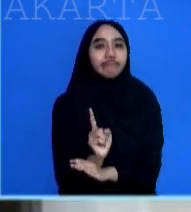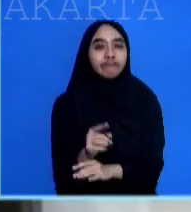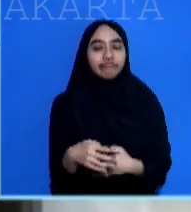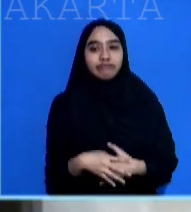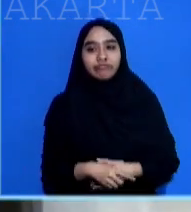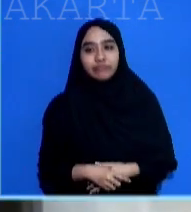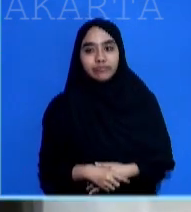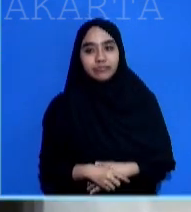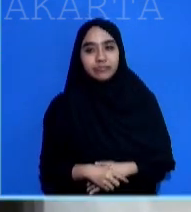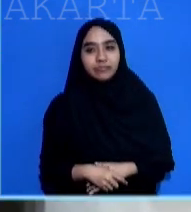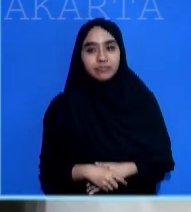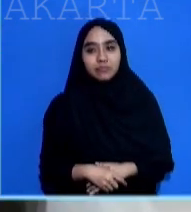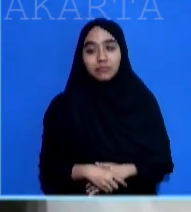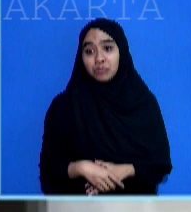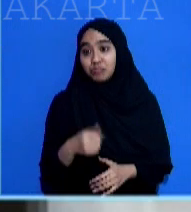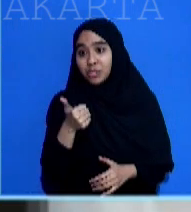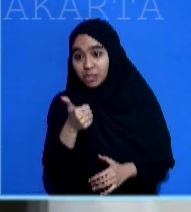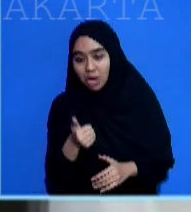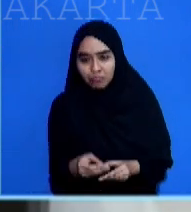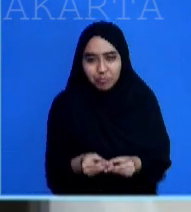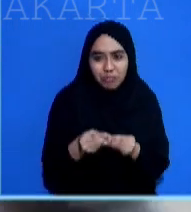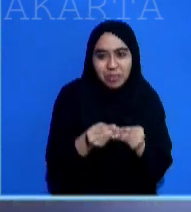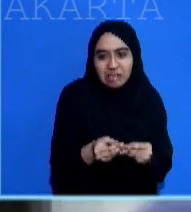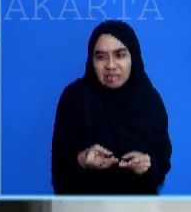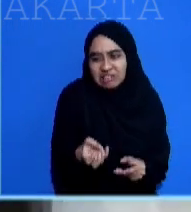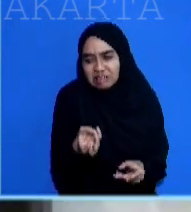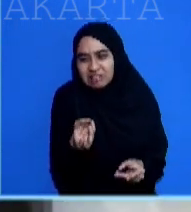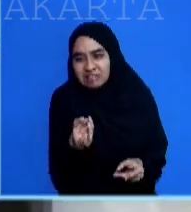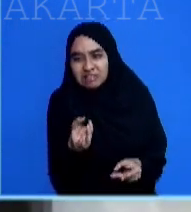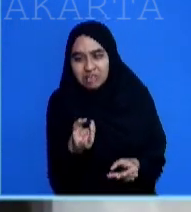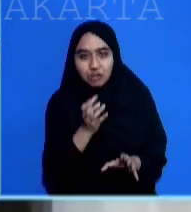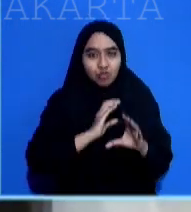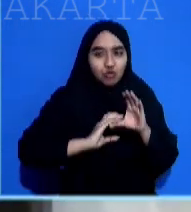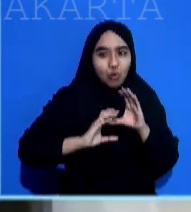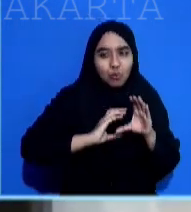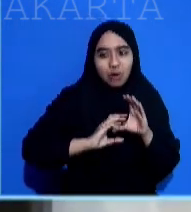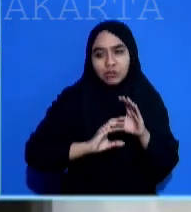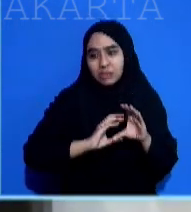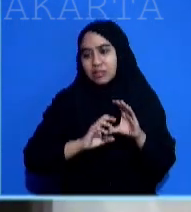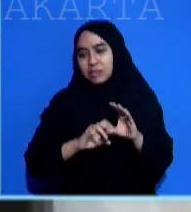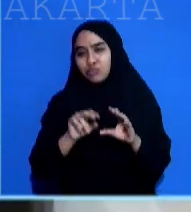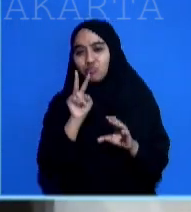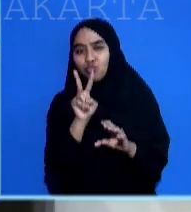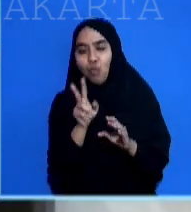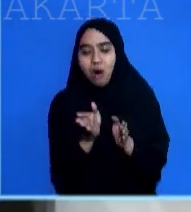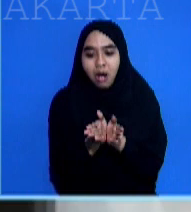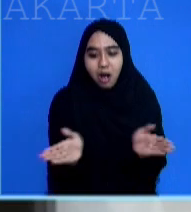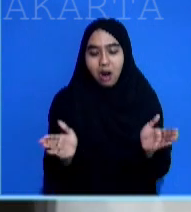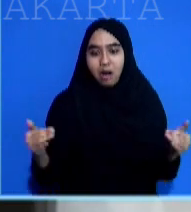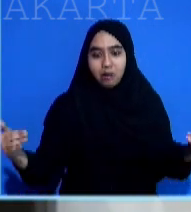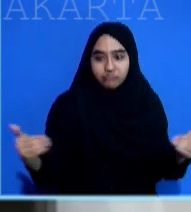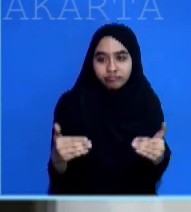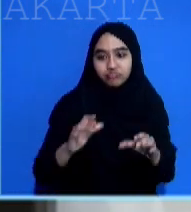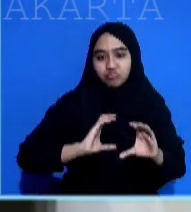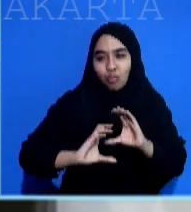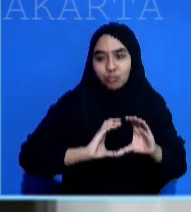Agar bisa memberikan sedikit komunikasi dua arah, agar kita bisa saling mengerti mengenai